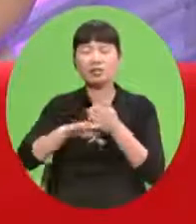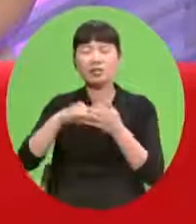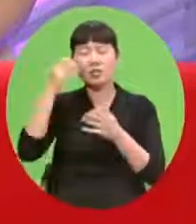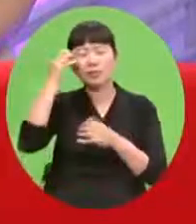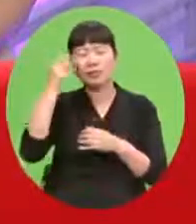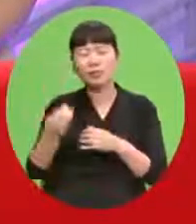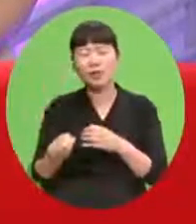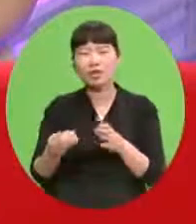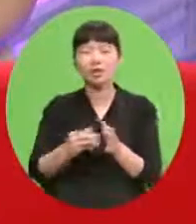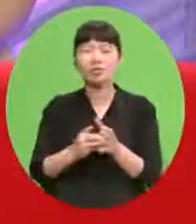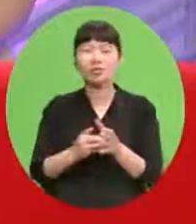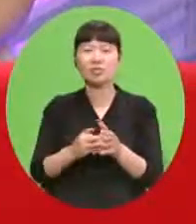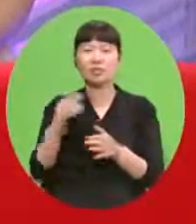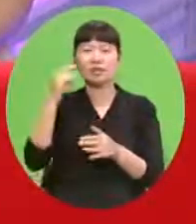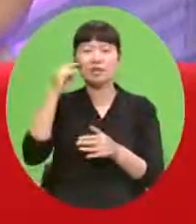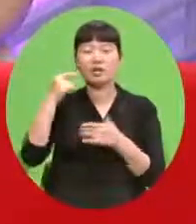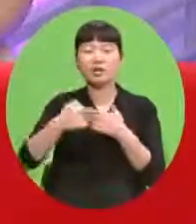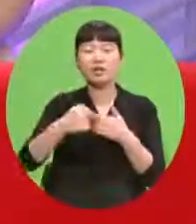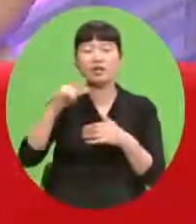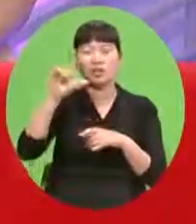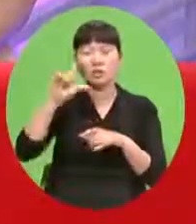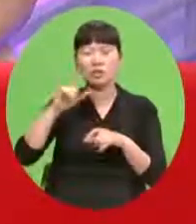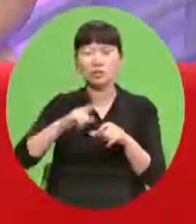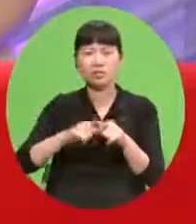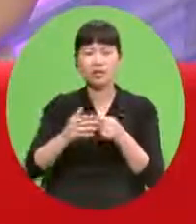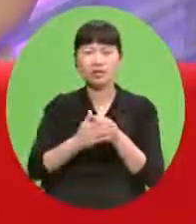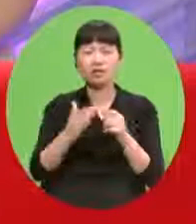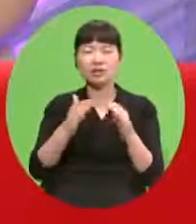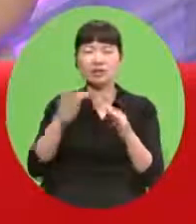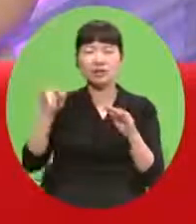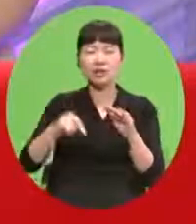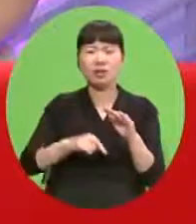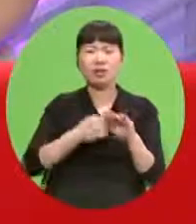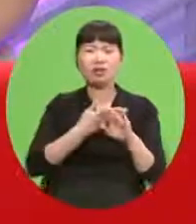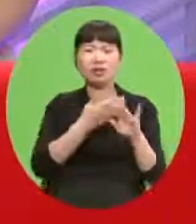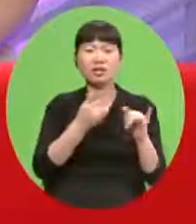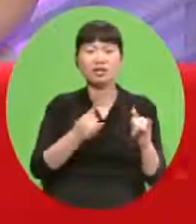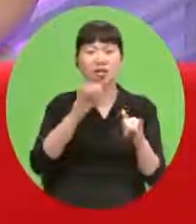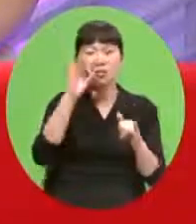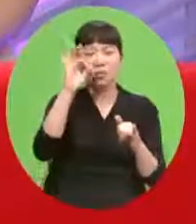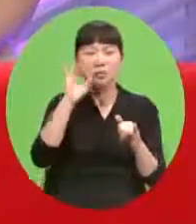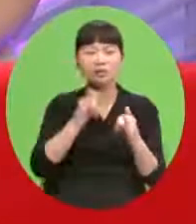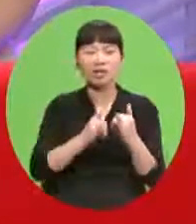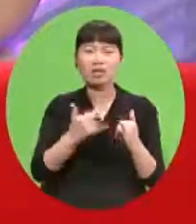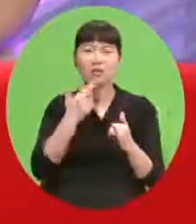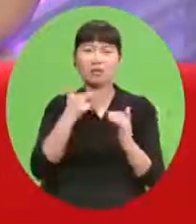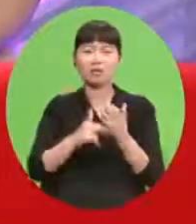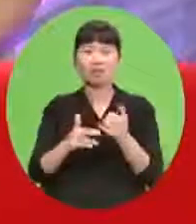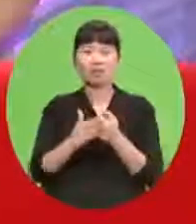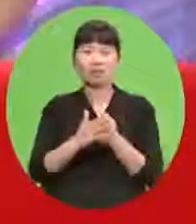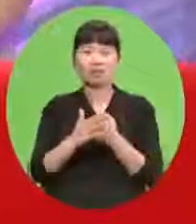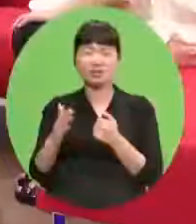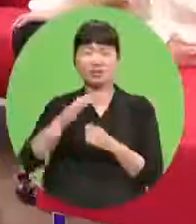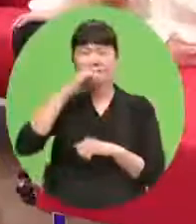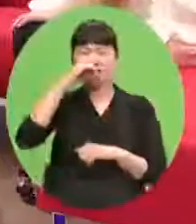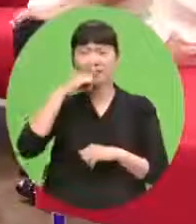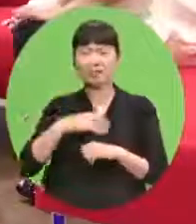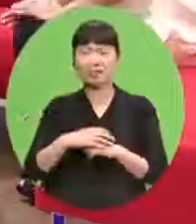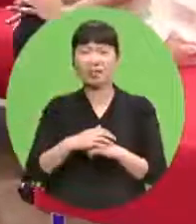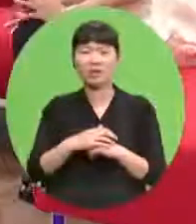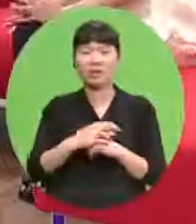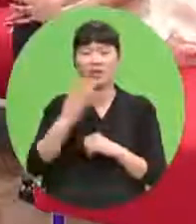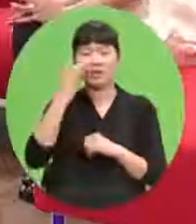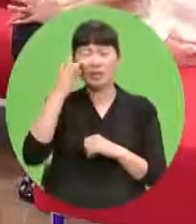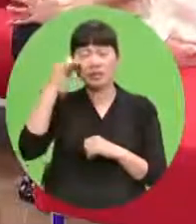빼고 그게 외관 목적이잖아요. 그러니까 그렇죠. 집에 와서는 남들 별로 보는 사람도 없으니까 그냥